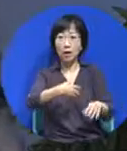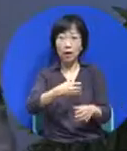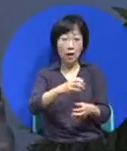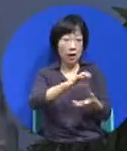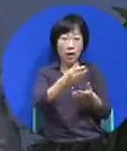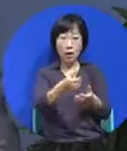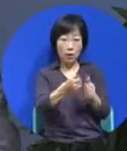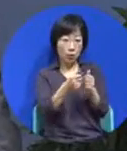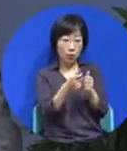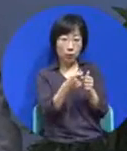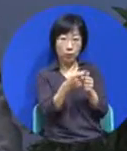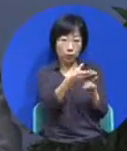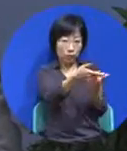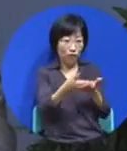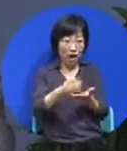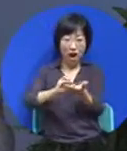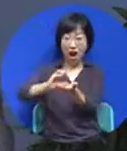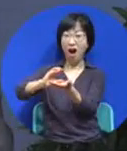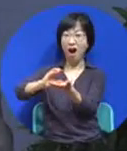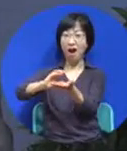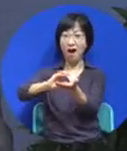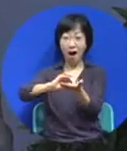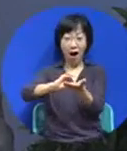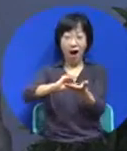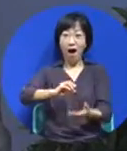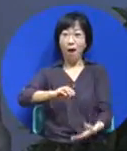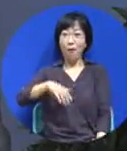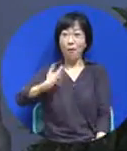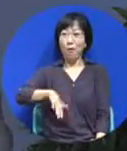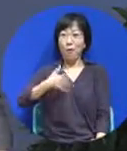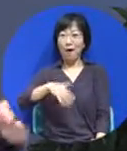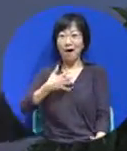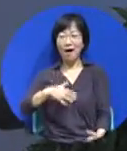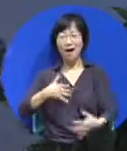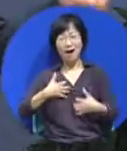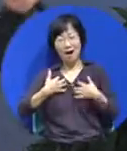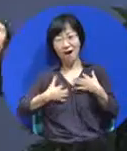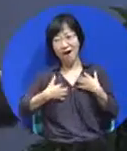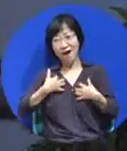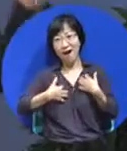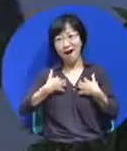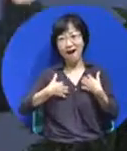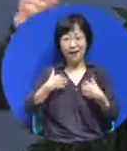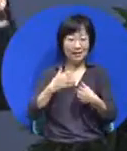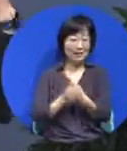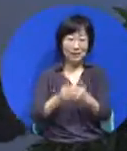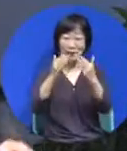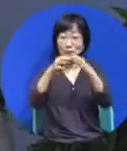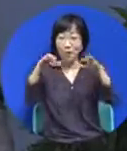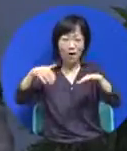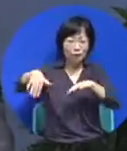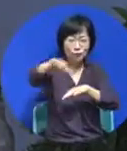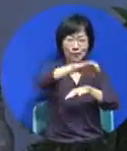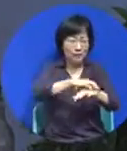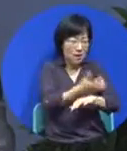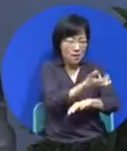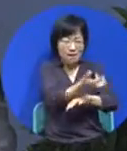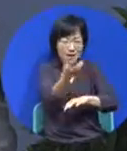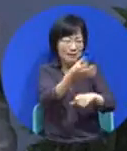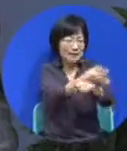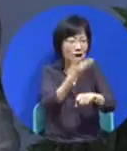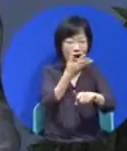what I bought, it seemed to be so much. 그래가지고 말하자면 이제 누린 거지. 온 동네 다니면서 사 먹었어 그냥. And as you can imagine,